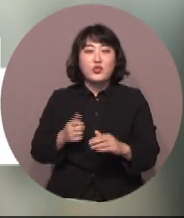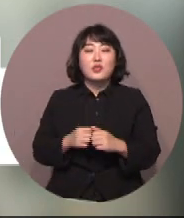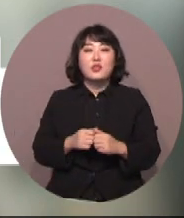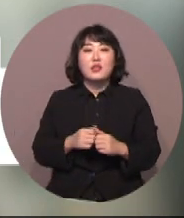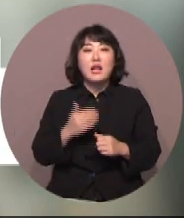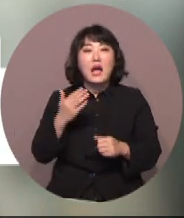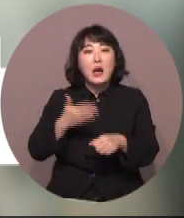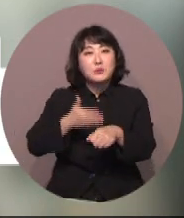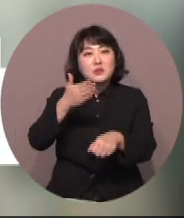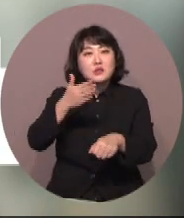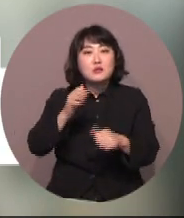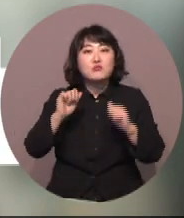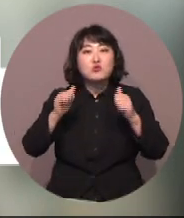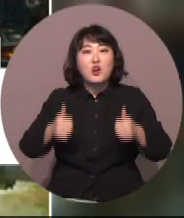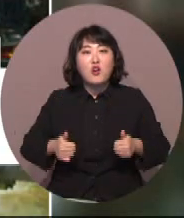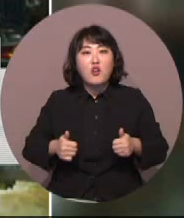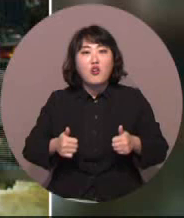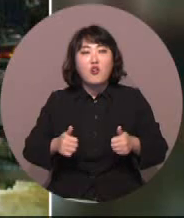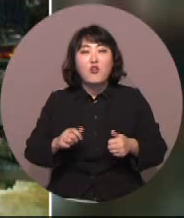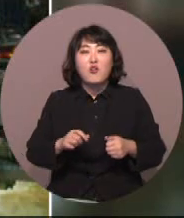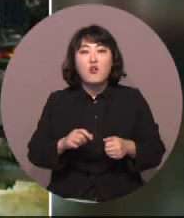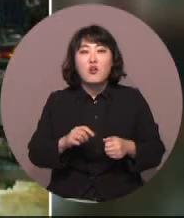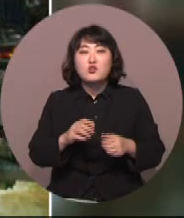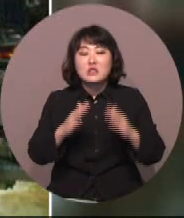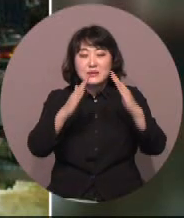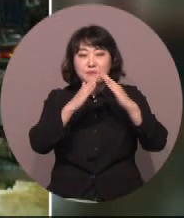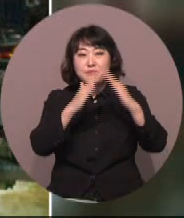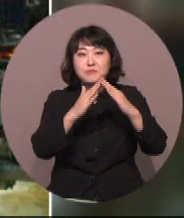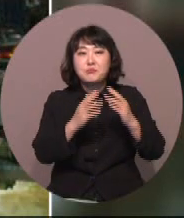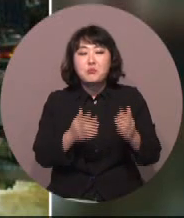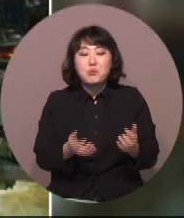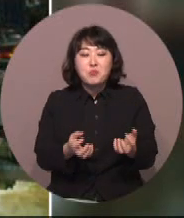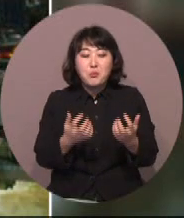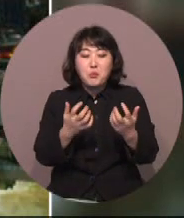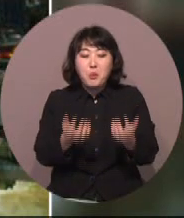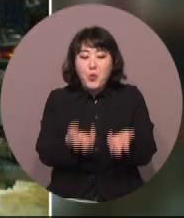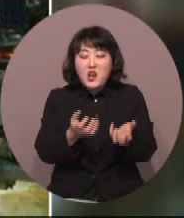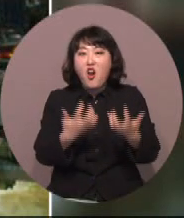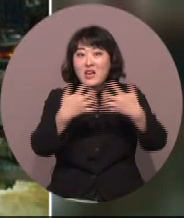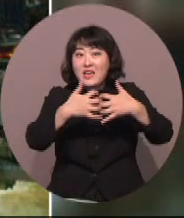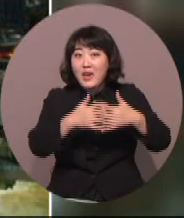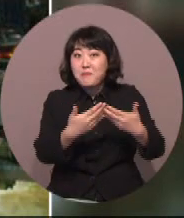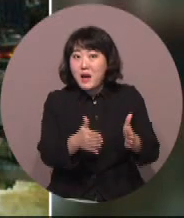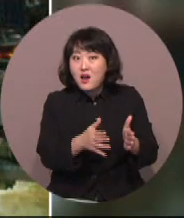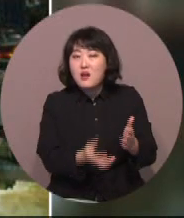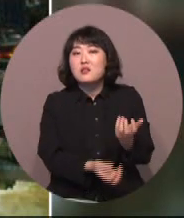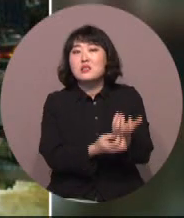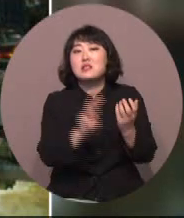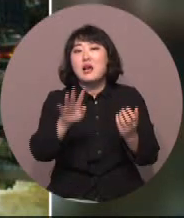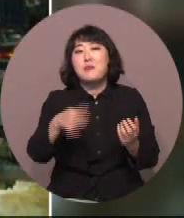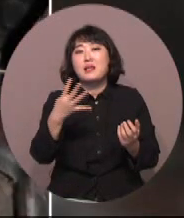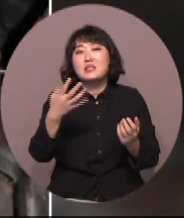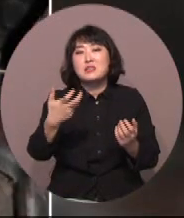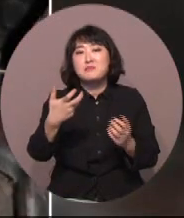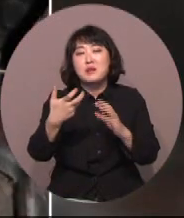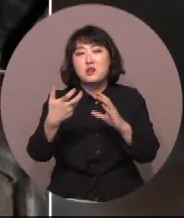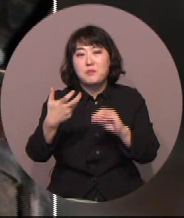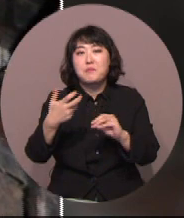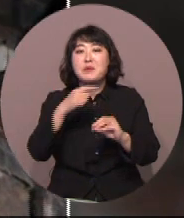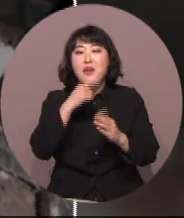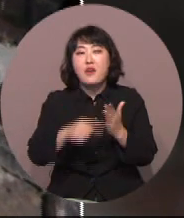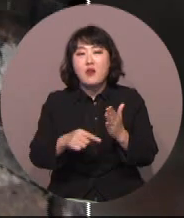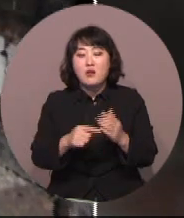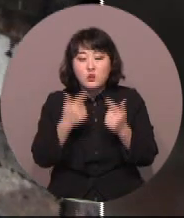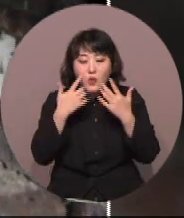9시쯤 부여군 외산면 주택 보일러실에서 물이나 470만 원의 피해가 나 경찰과 소방당국은 정확한